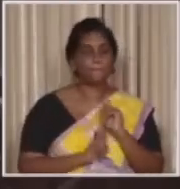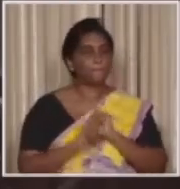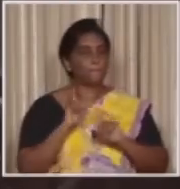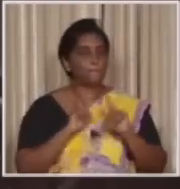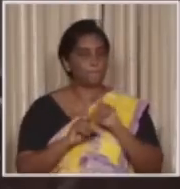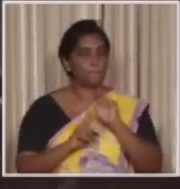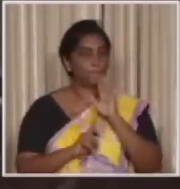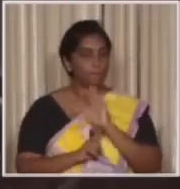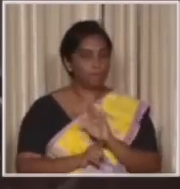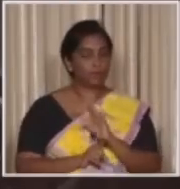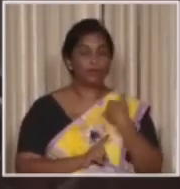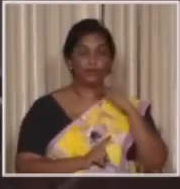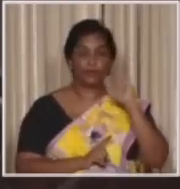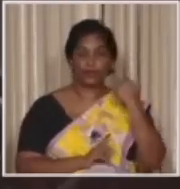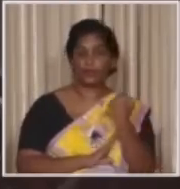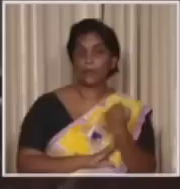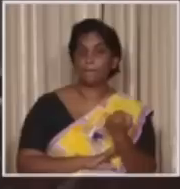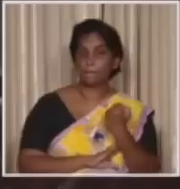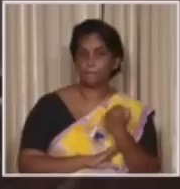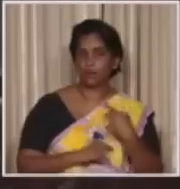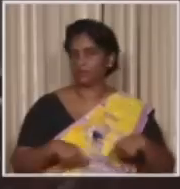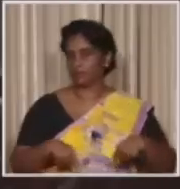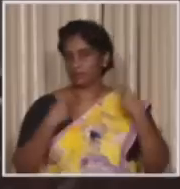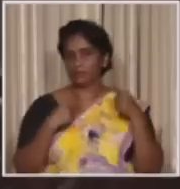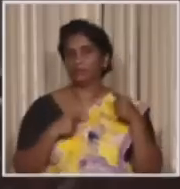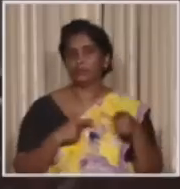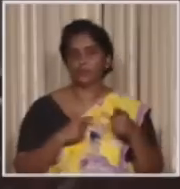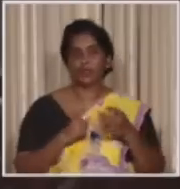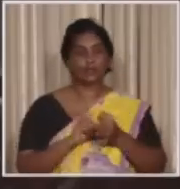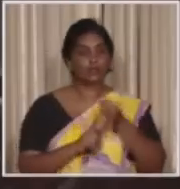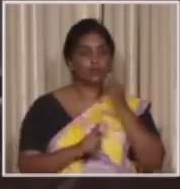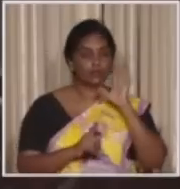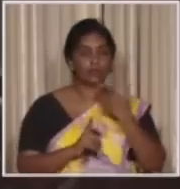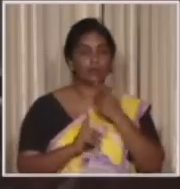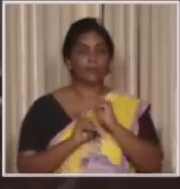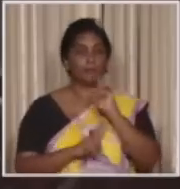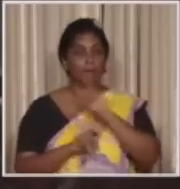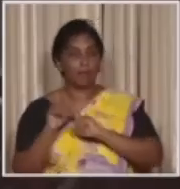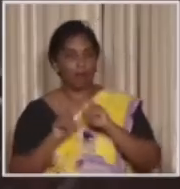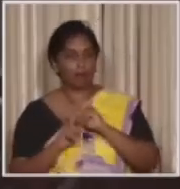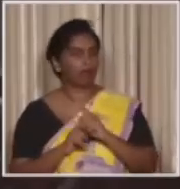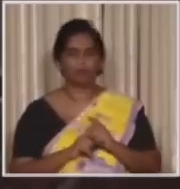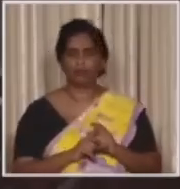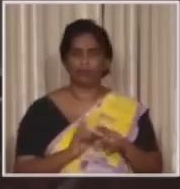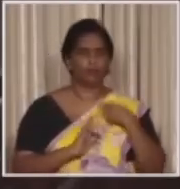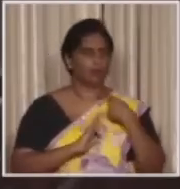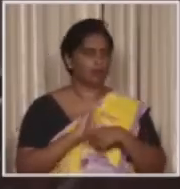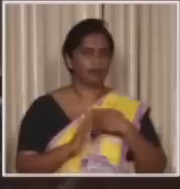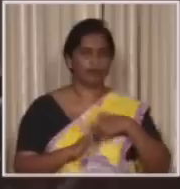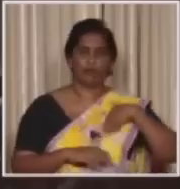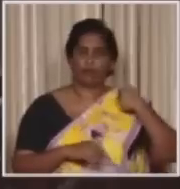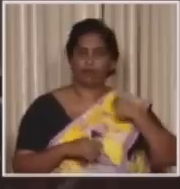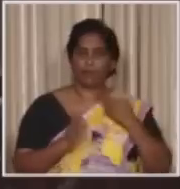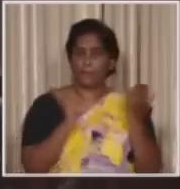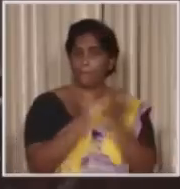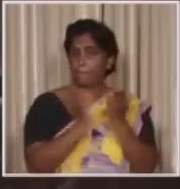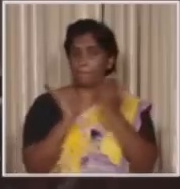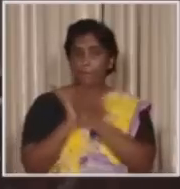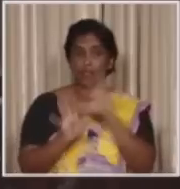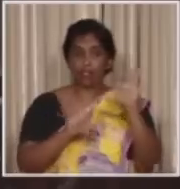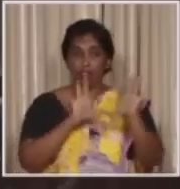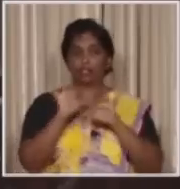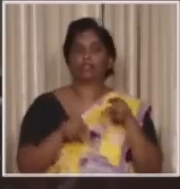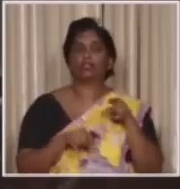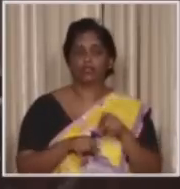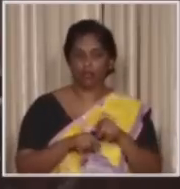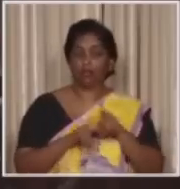පාර්ලිමේන්තුවට තියෙන විශේෂ බලයක් අභියෝගයට ලක් වෙනවා. විධායකයයි ව්‍යවස්ථාදායකයයි කියන්නේ අපේ රටේ බැලට් පේපර් දෙකකින් තෝරණේව